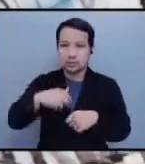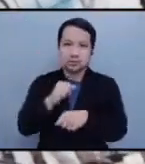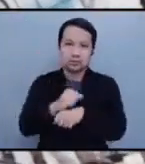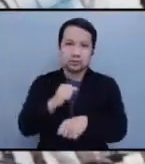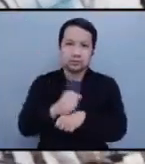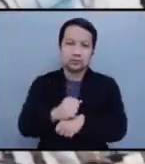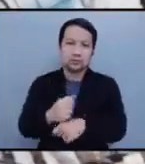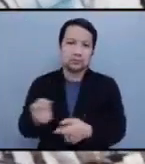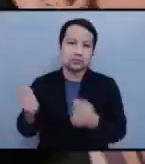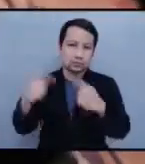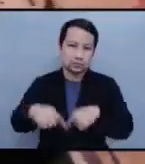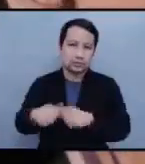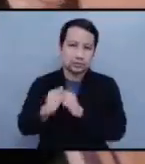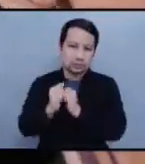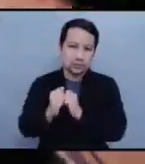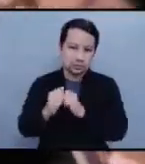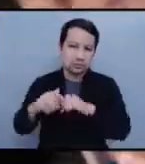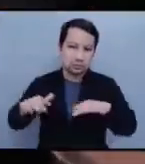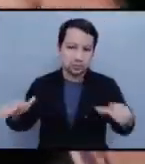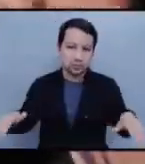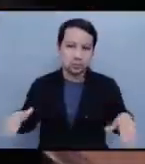yung mga bata.